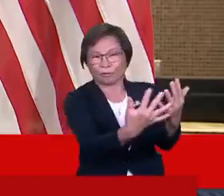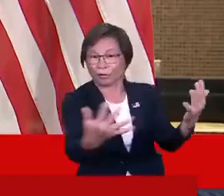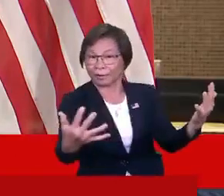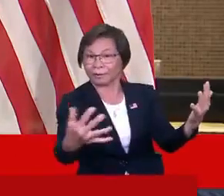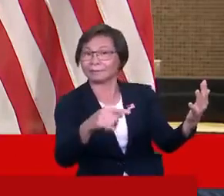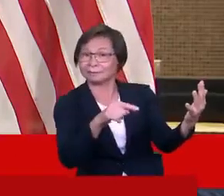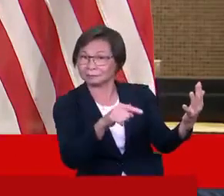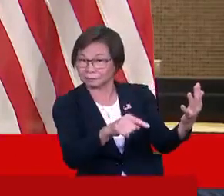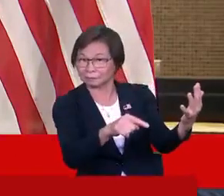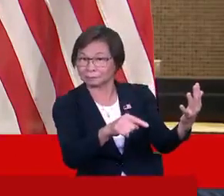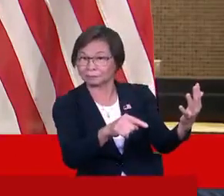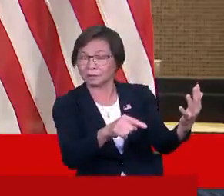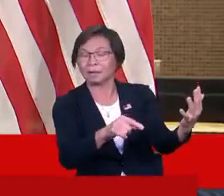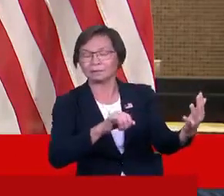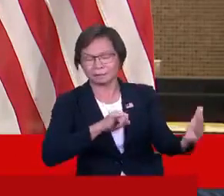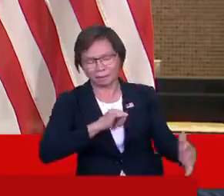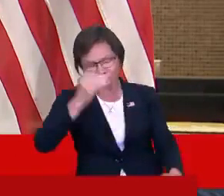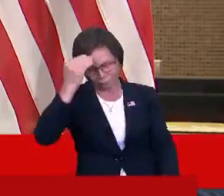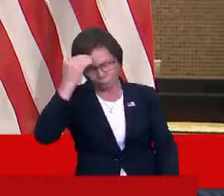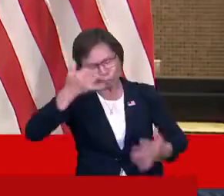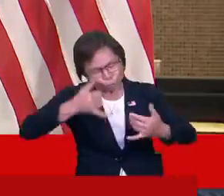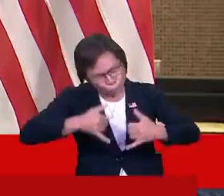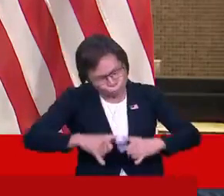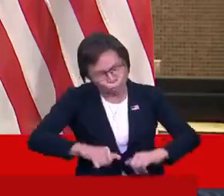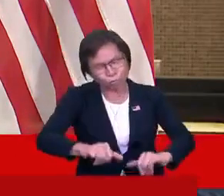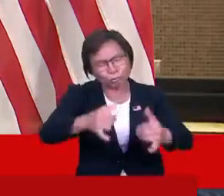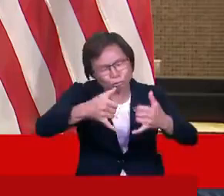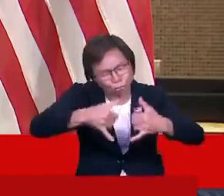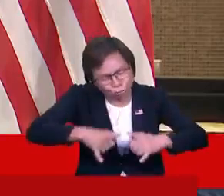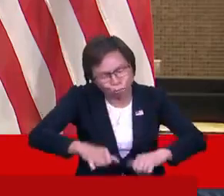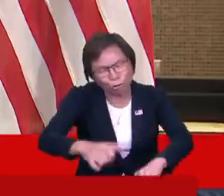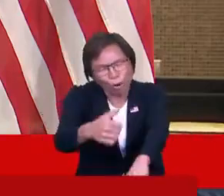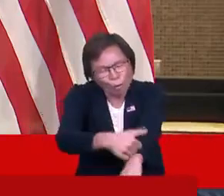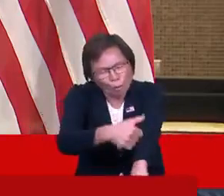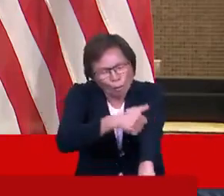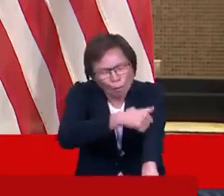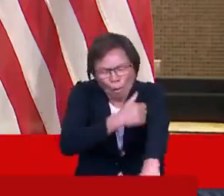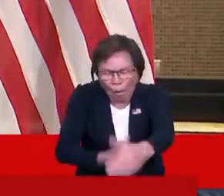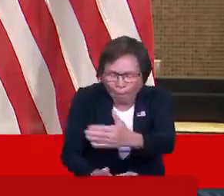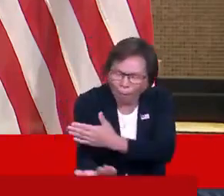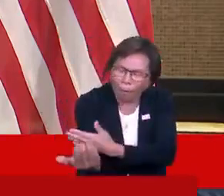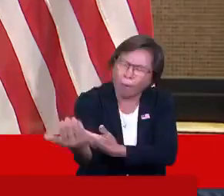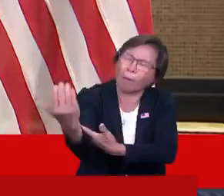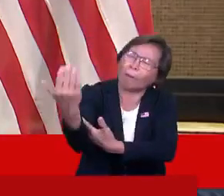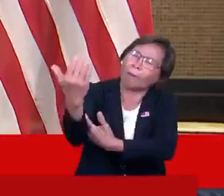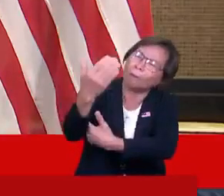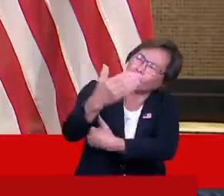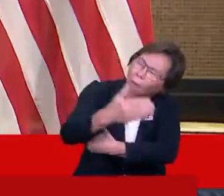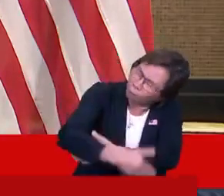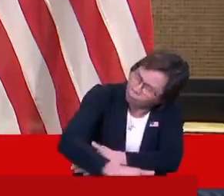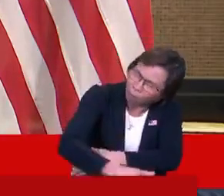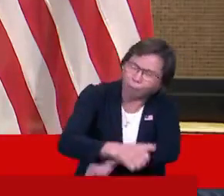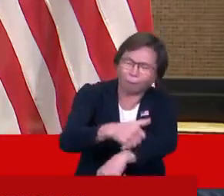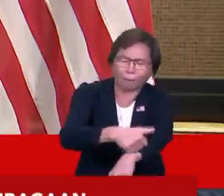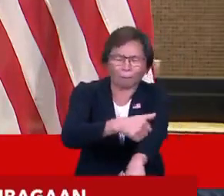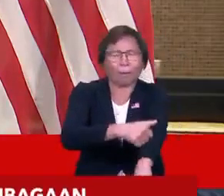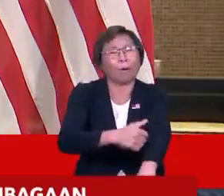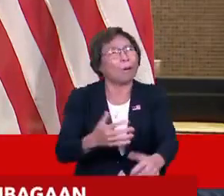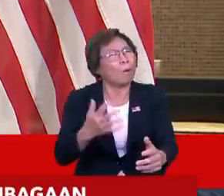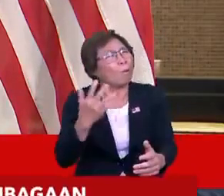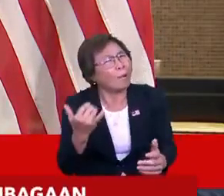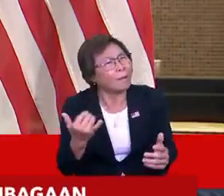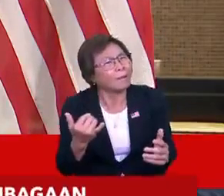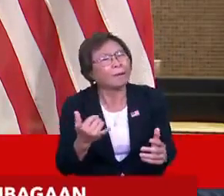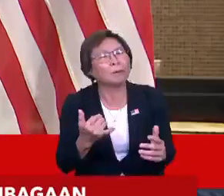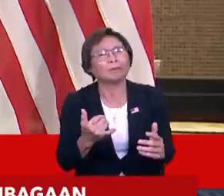kita yang betul-betul kutlut yang malam ini Hai untuk apa